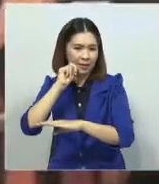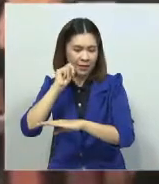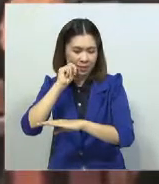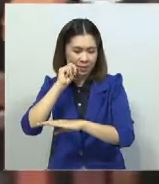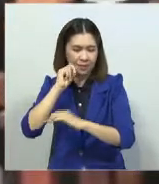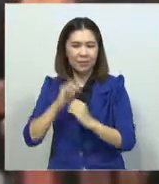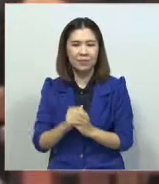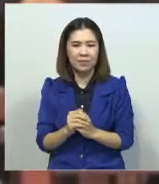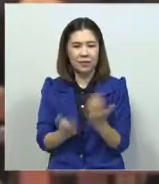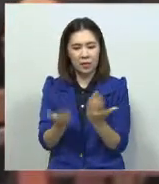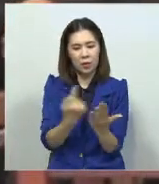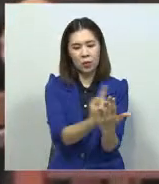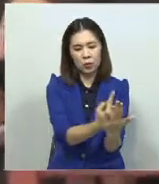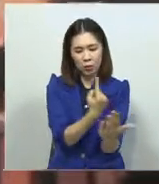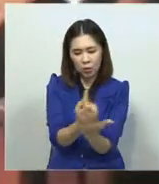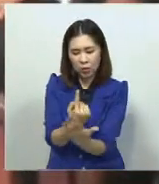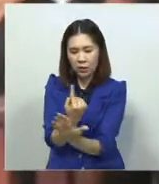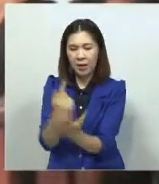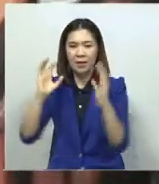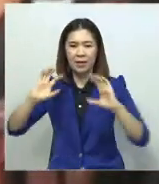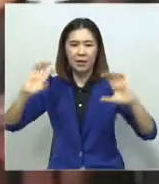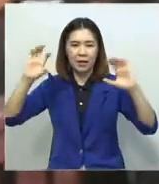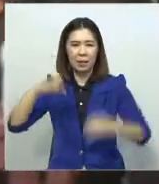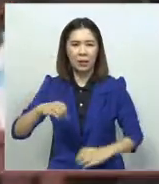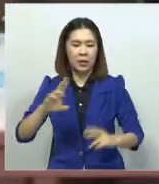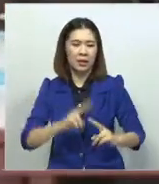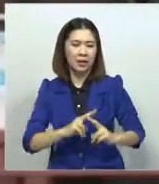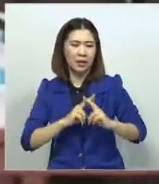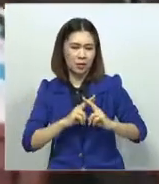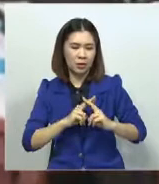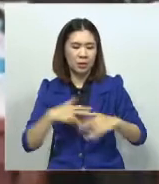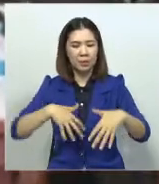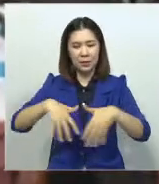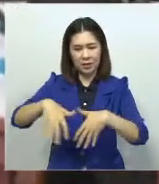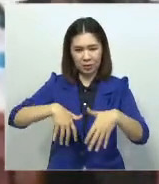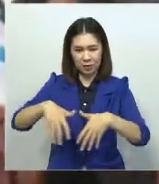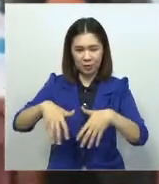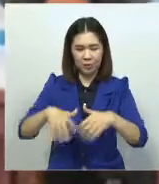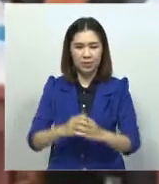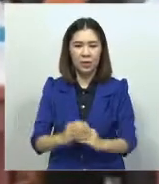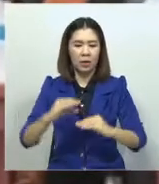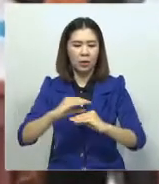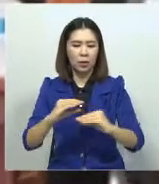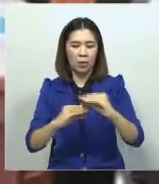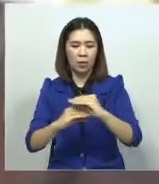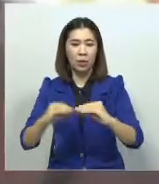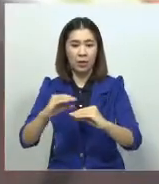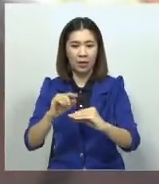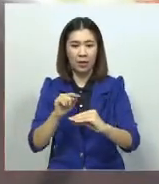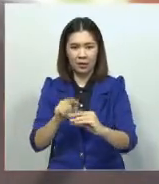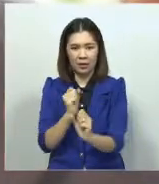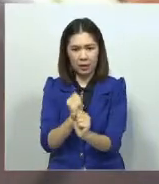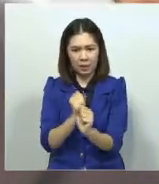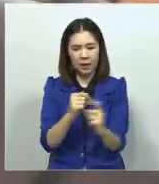พร้อมด้วยผู้แทนจากส่วนราชการภาคเอกชนประชาชนให้การต้อนรับซึ่งโครงการดังกล่าวค่ะเป็นการดำเนินง